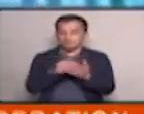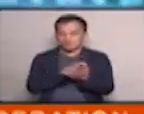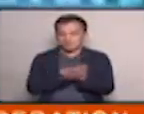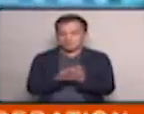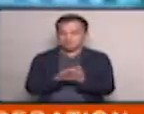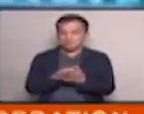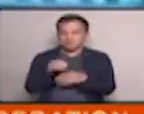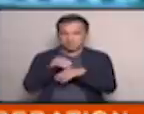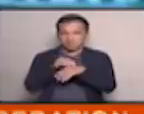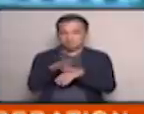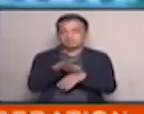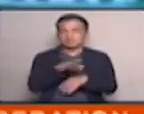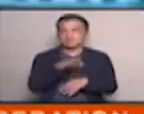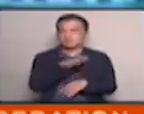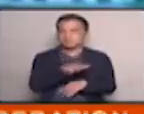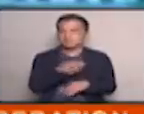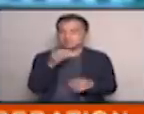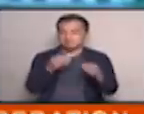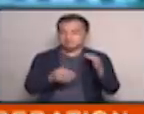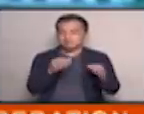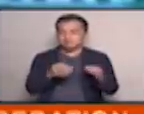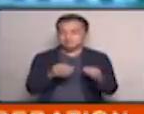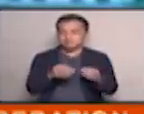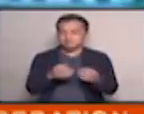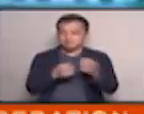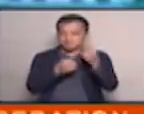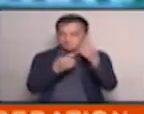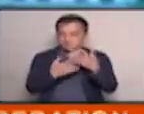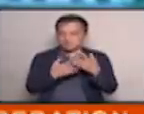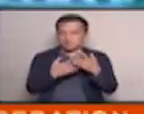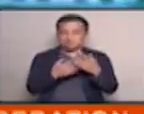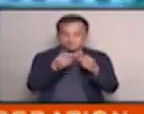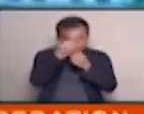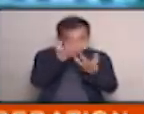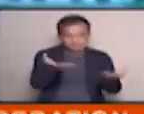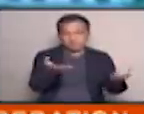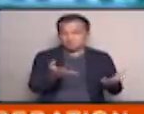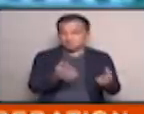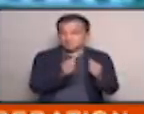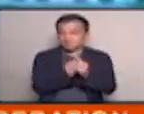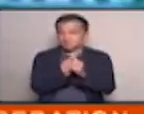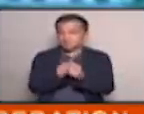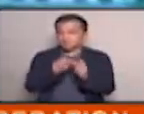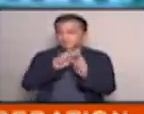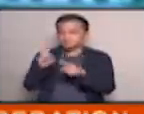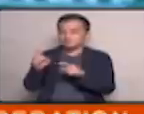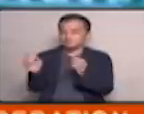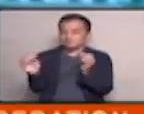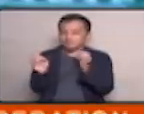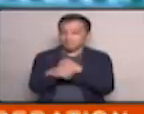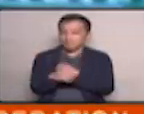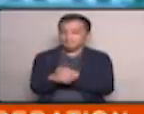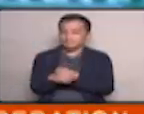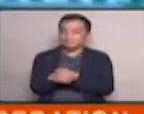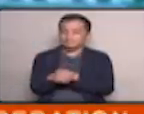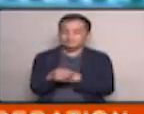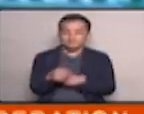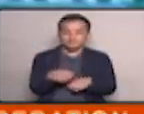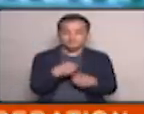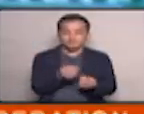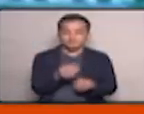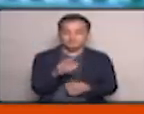advice po ako sa kanila, if ever, sabihin niyo sa mga kasamahan niyo, pumunta lang sa office, nagbigay po kami